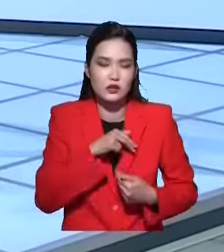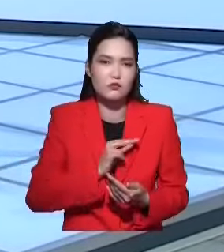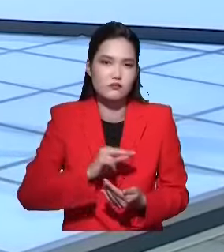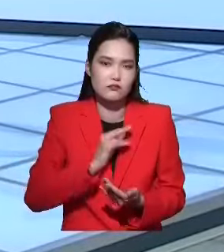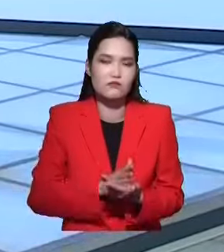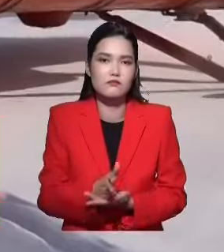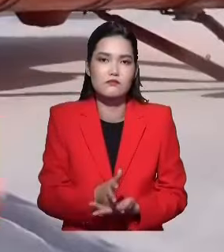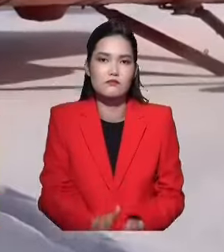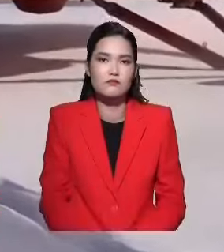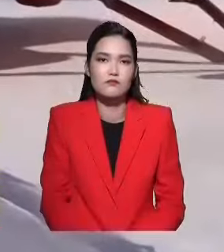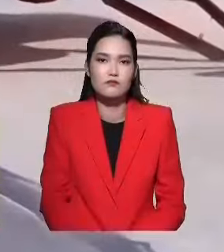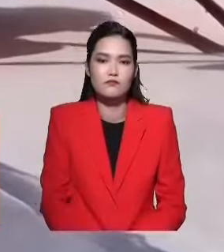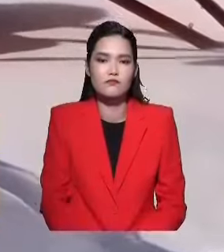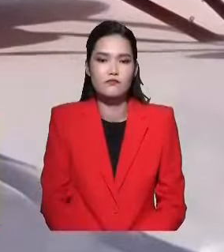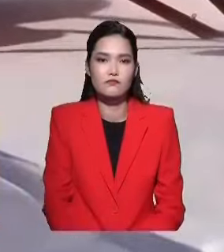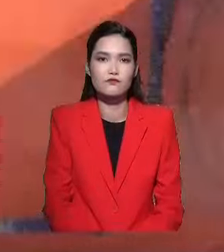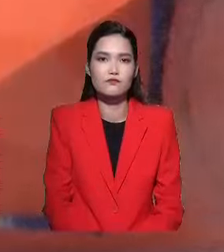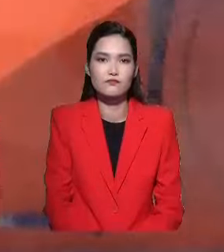көрсетіп келеді.